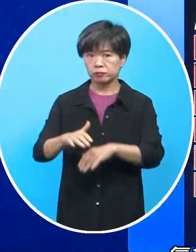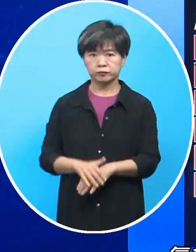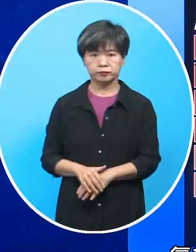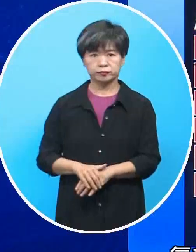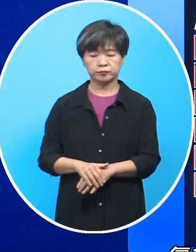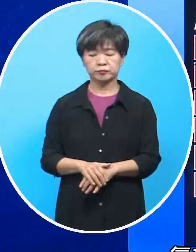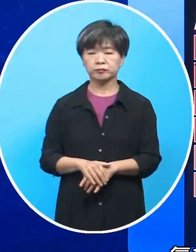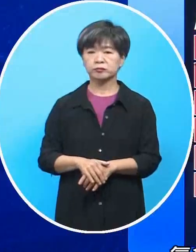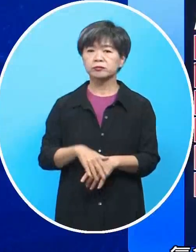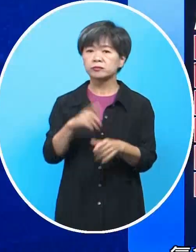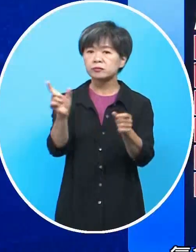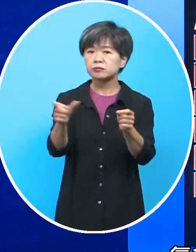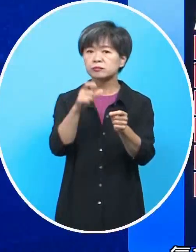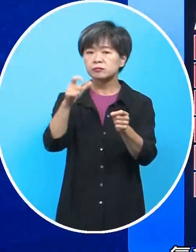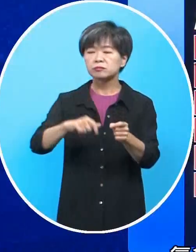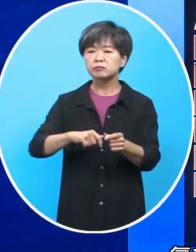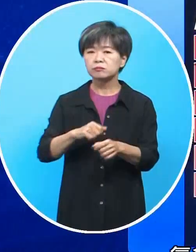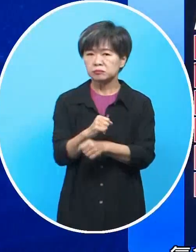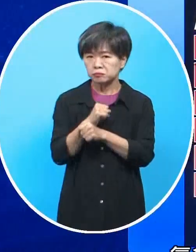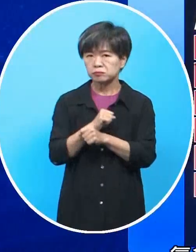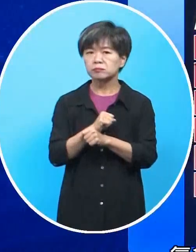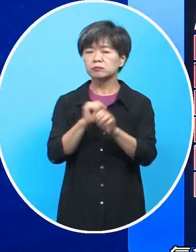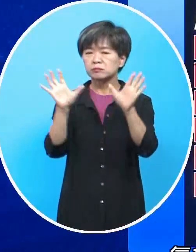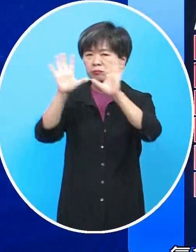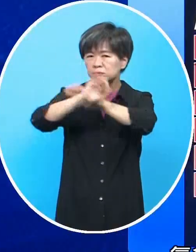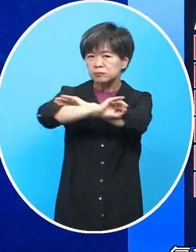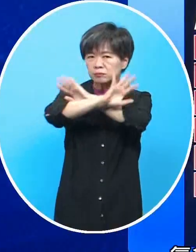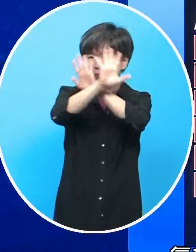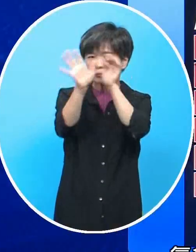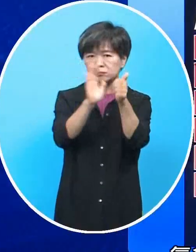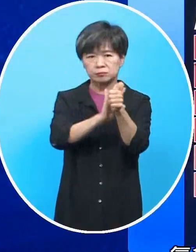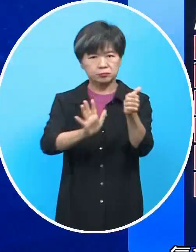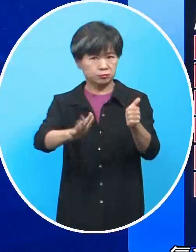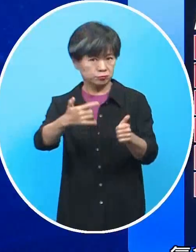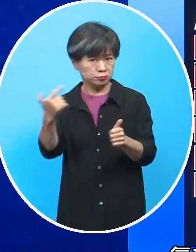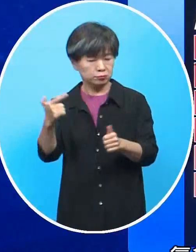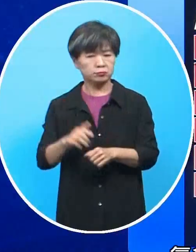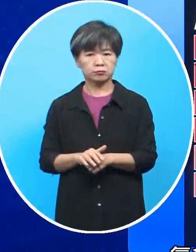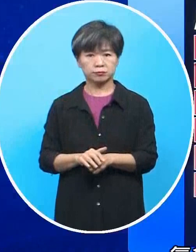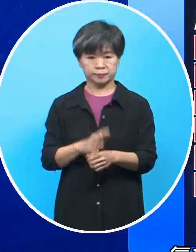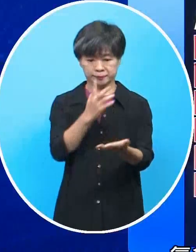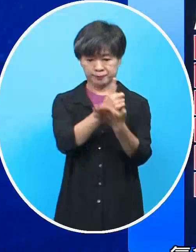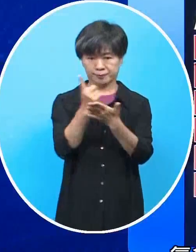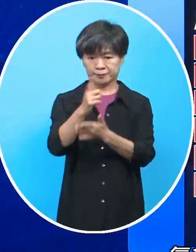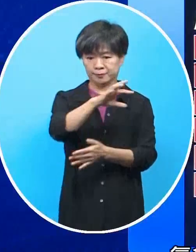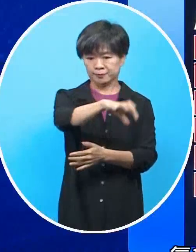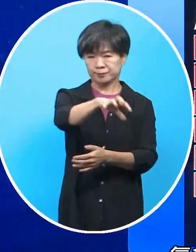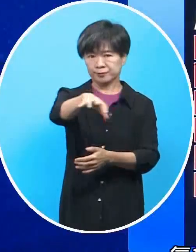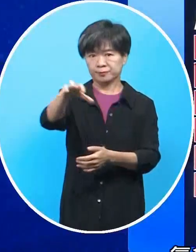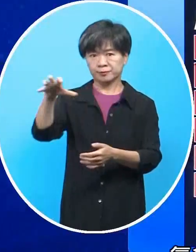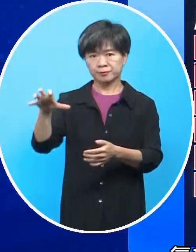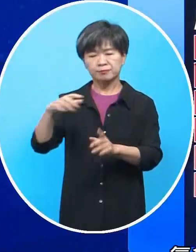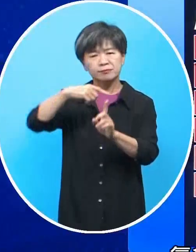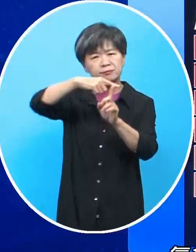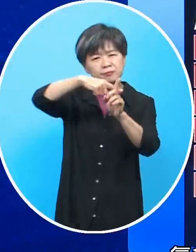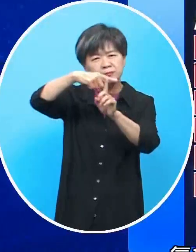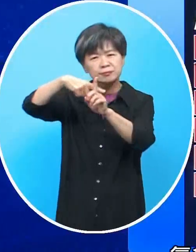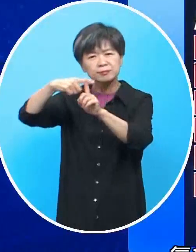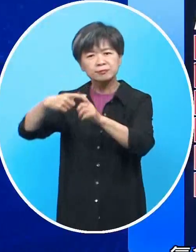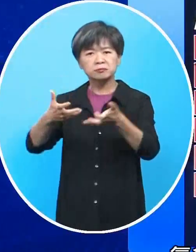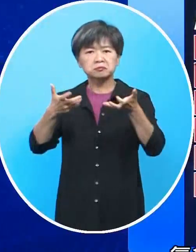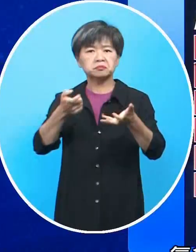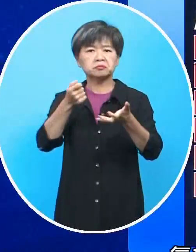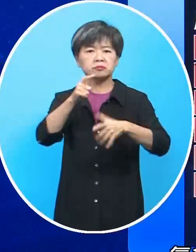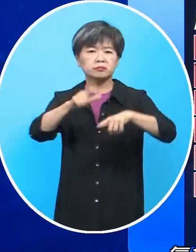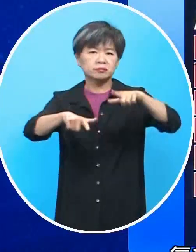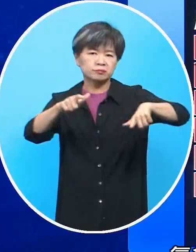台风从今天一直到明天清晨影响的这段期间，我们要特别提醒，每个地方受到的影响程度或者是重点都不